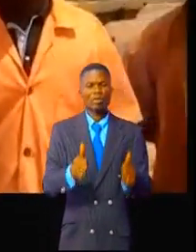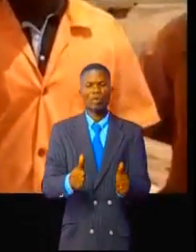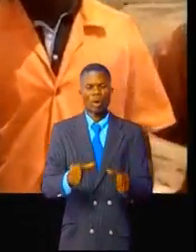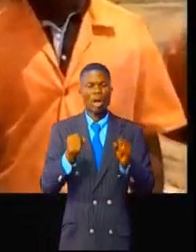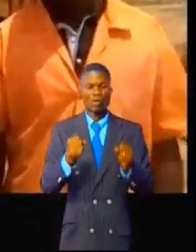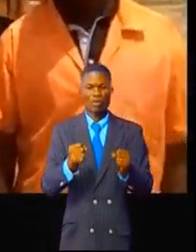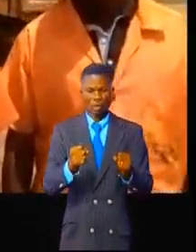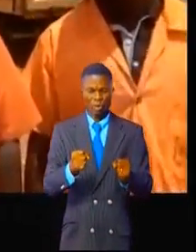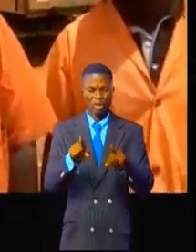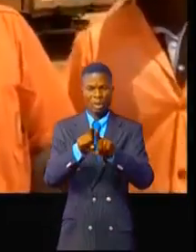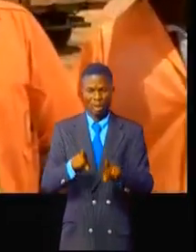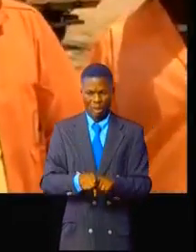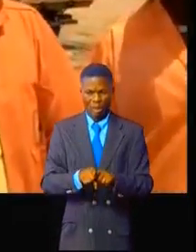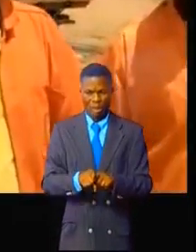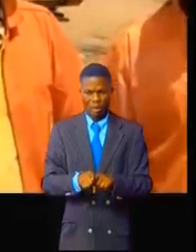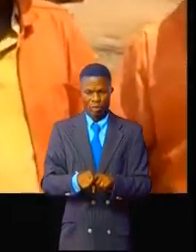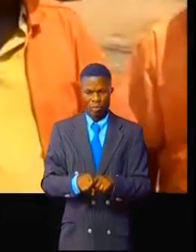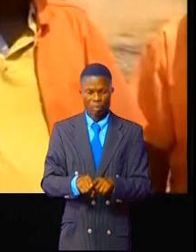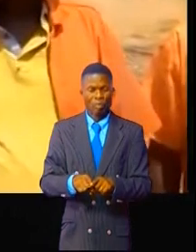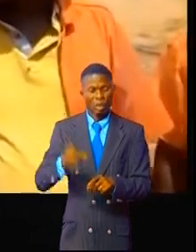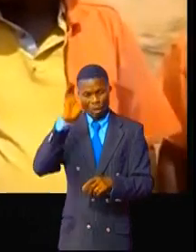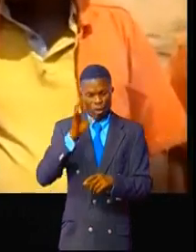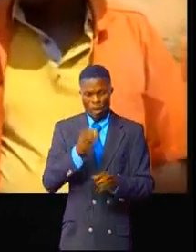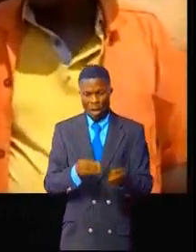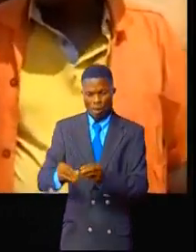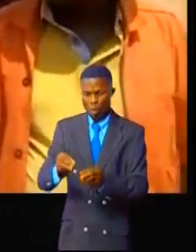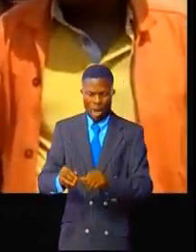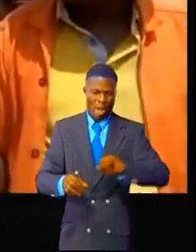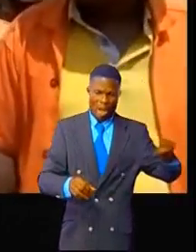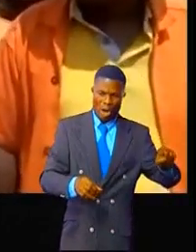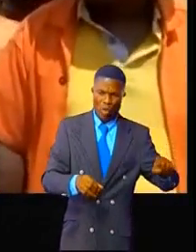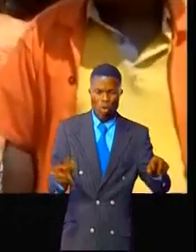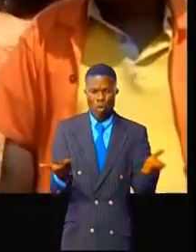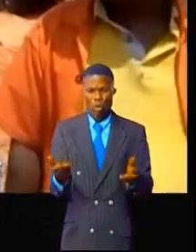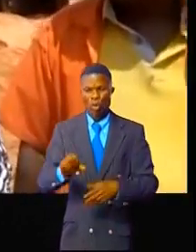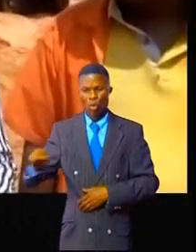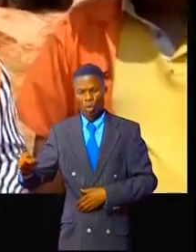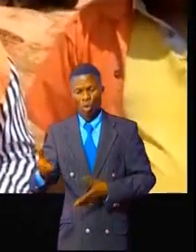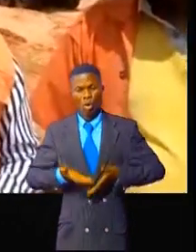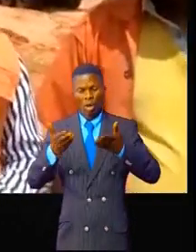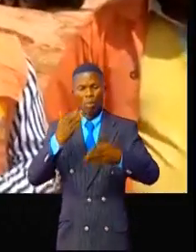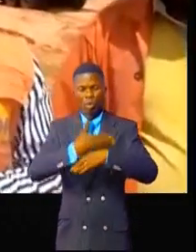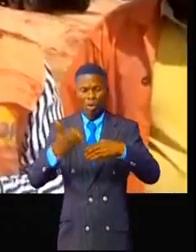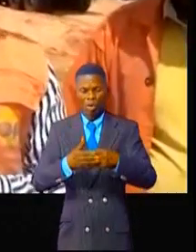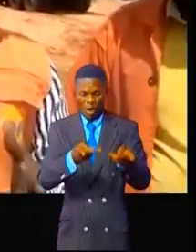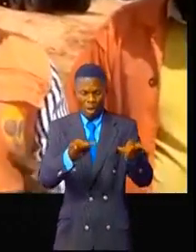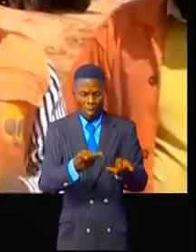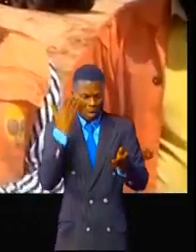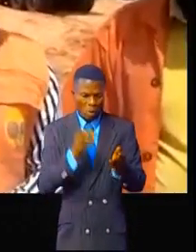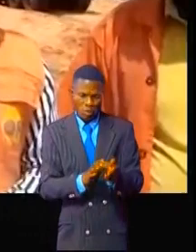r le bochum à toi nous allons proposer la construction d'un prolétaire